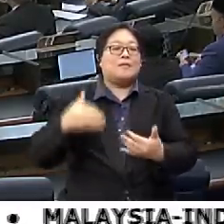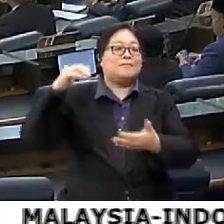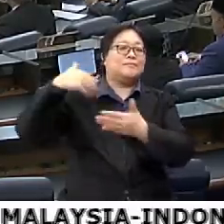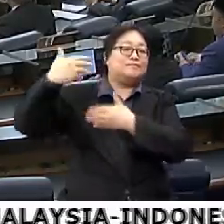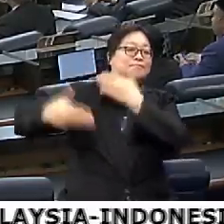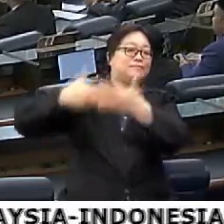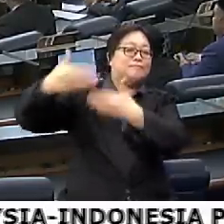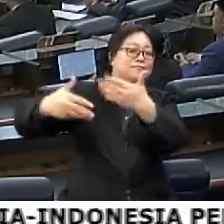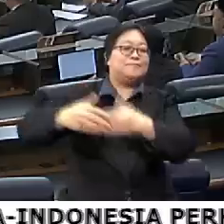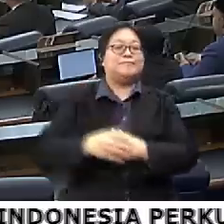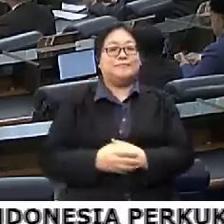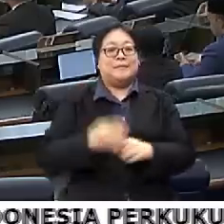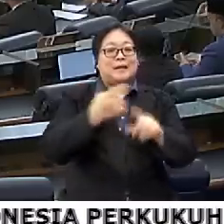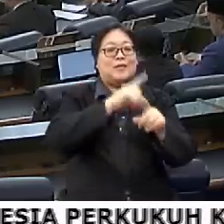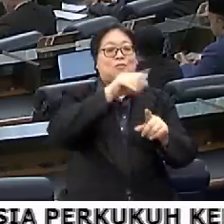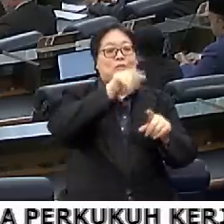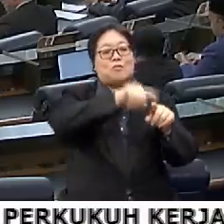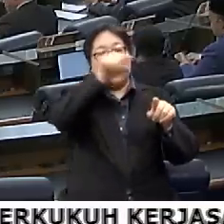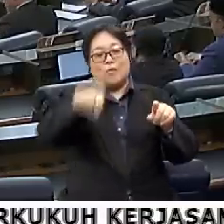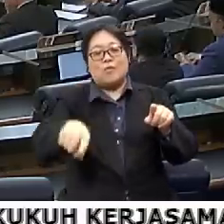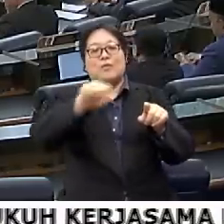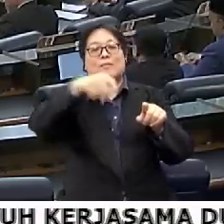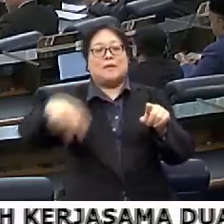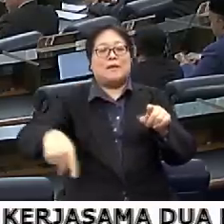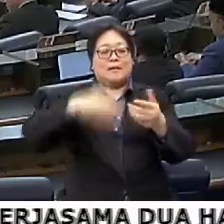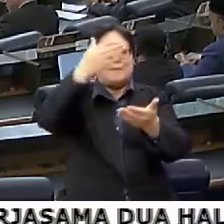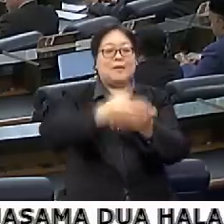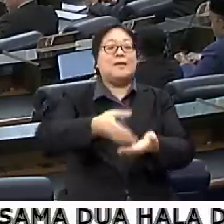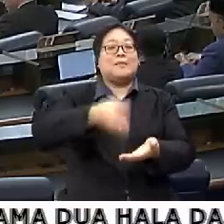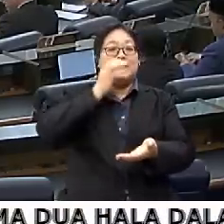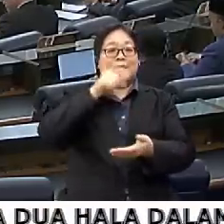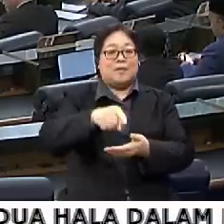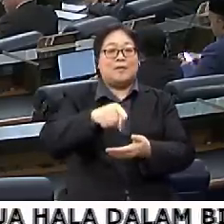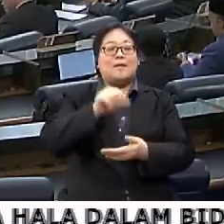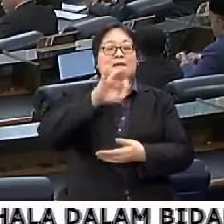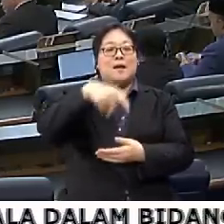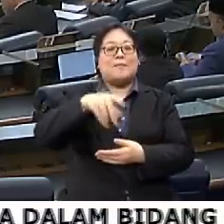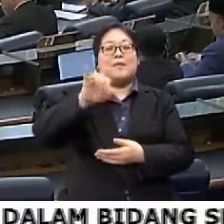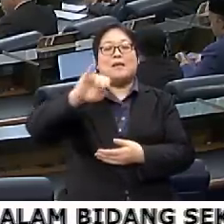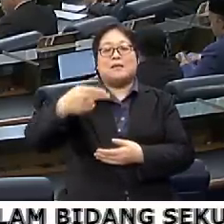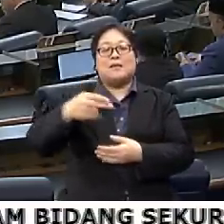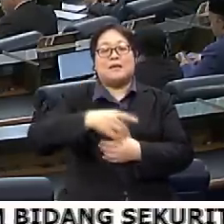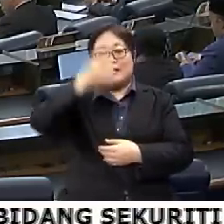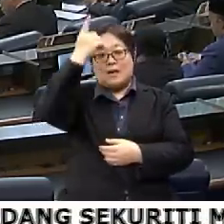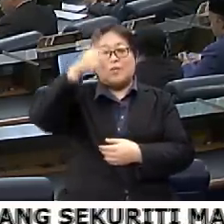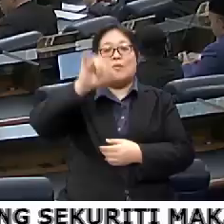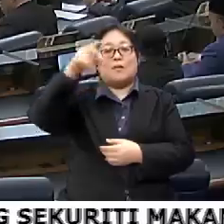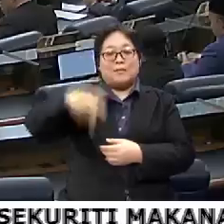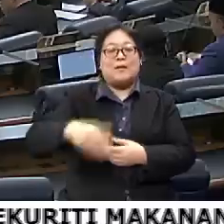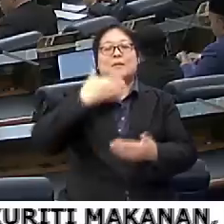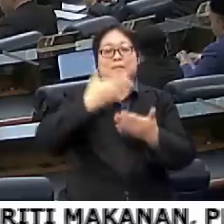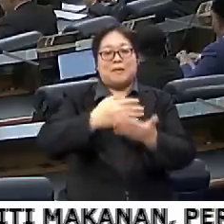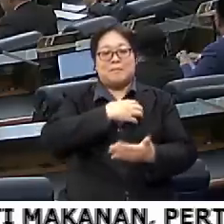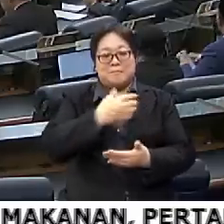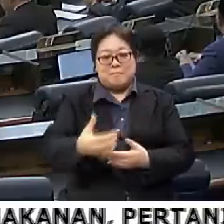sejarah. Dari gurun ke Sungai Petani, singgah minum sirap selasih. Datuk Speaker, baik